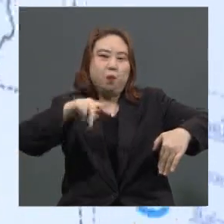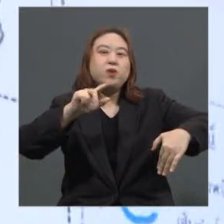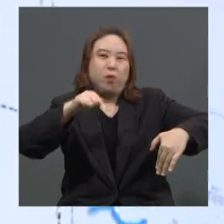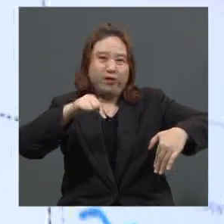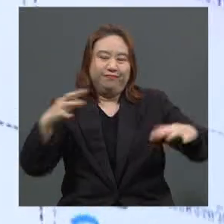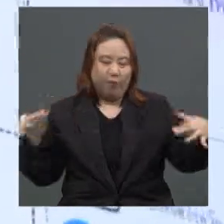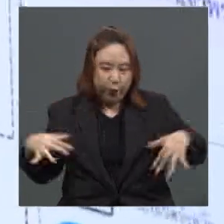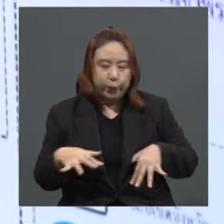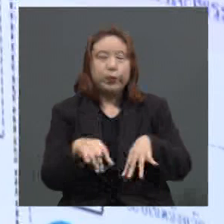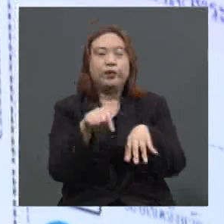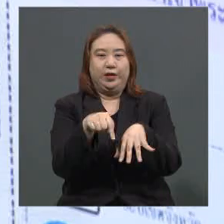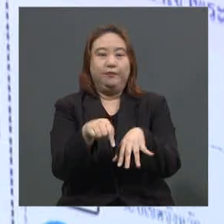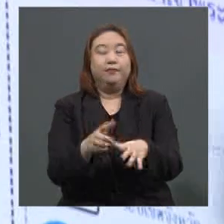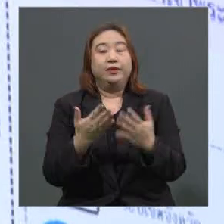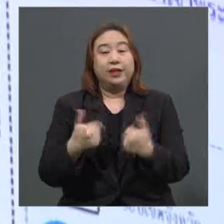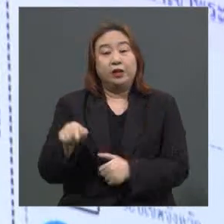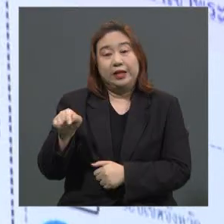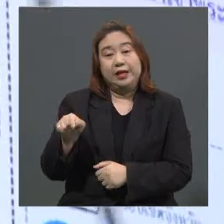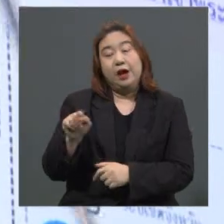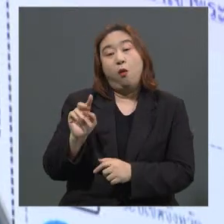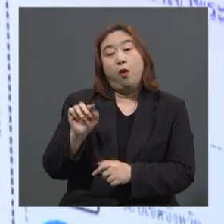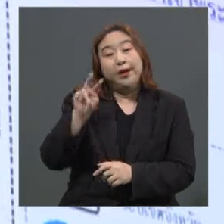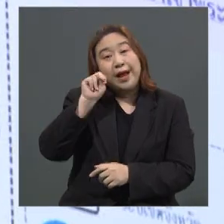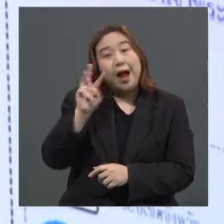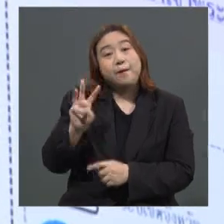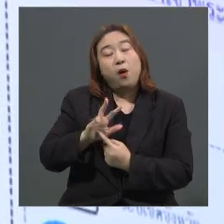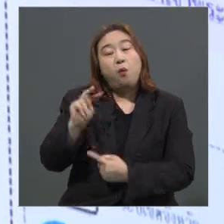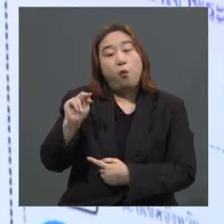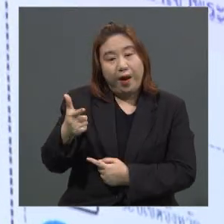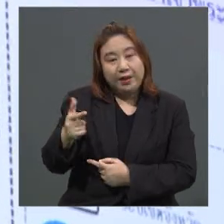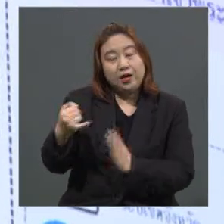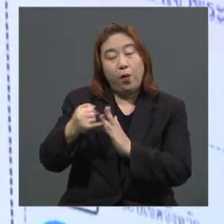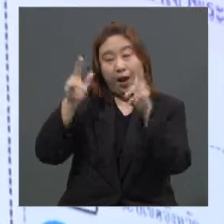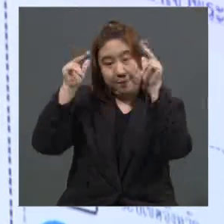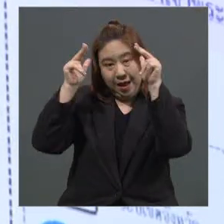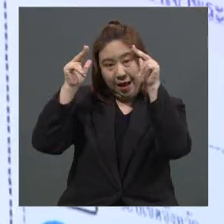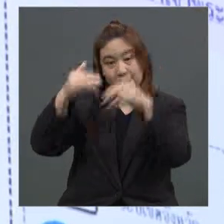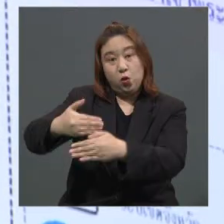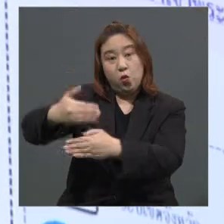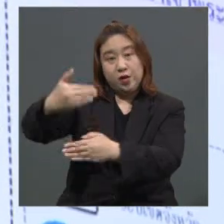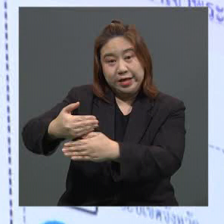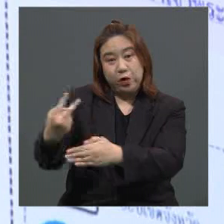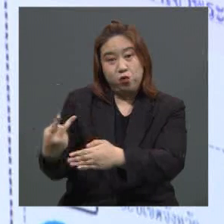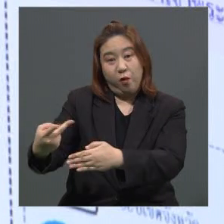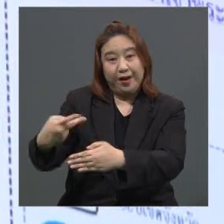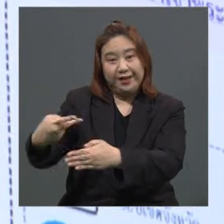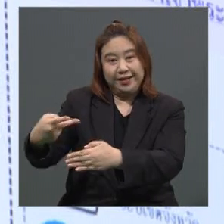เขตของแม่น้ำวังเองในเขตจังหวัดลำปางเองนะครับเขื่อนกิ่วลมกิ่วคอหมาตัวนี้ครับก็มีความจุ